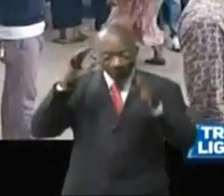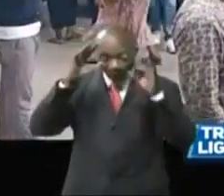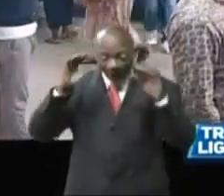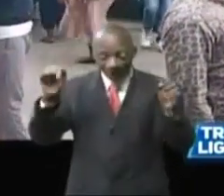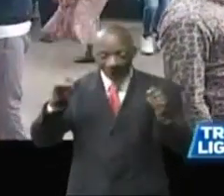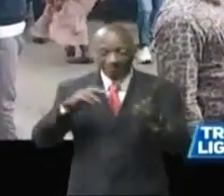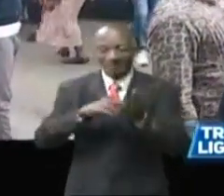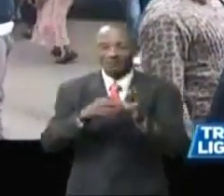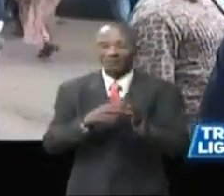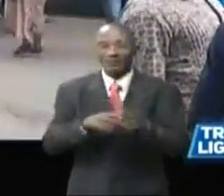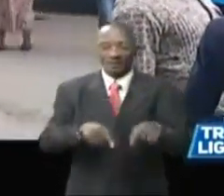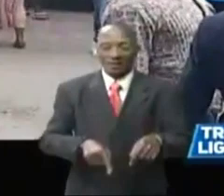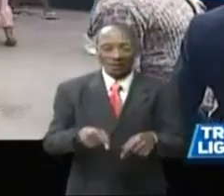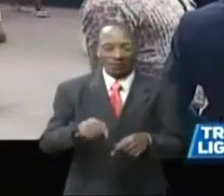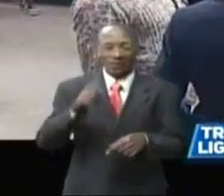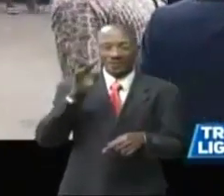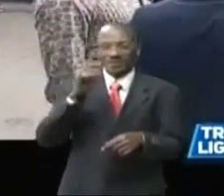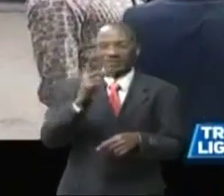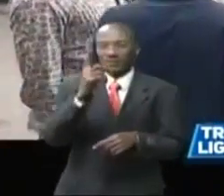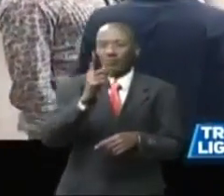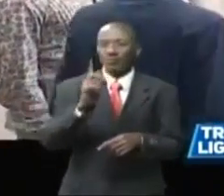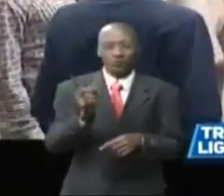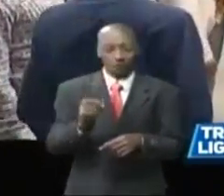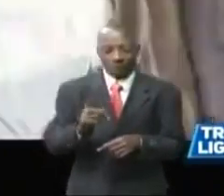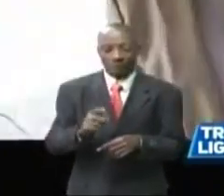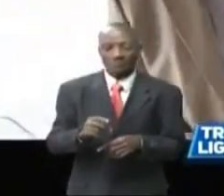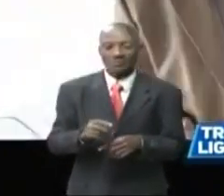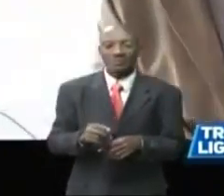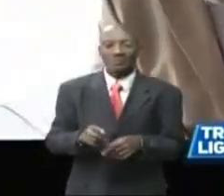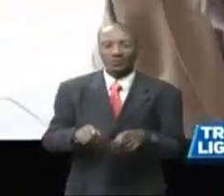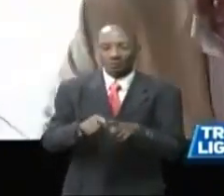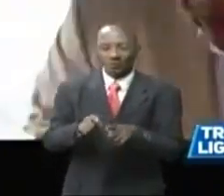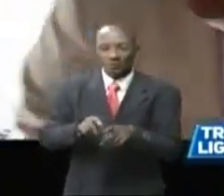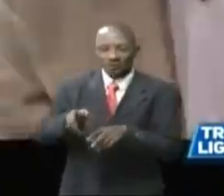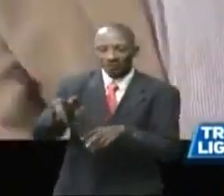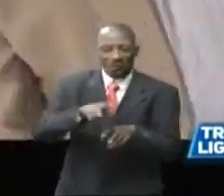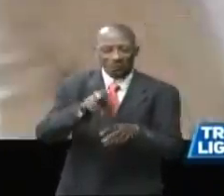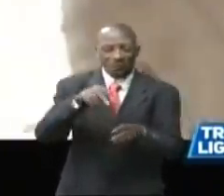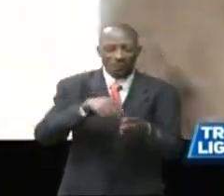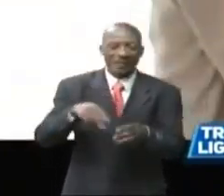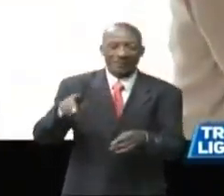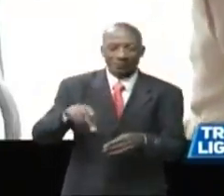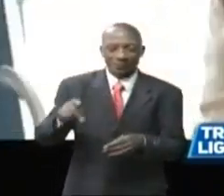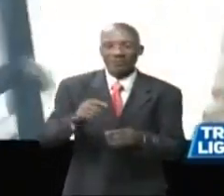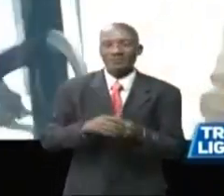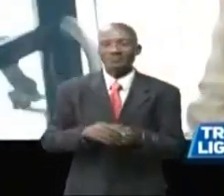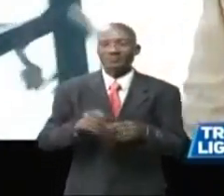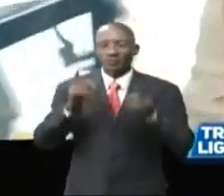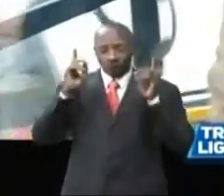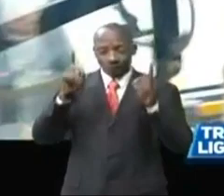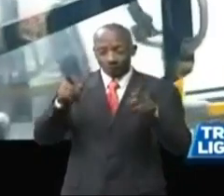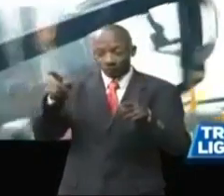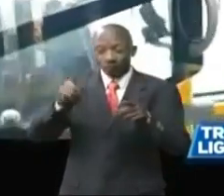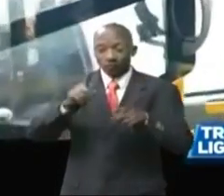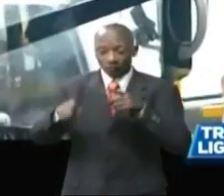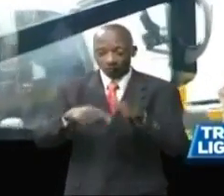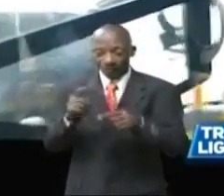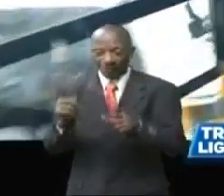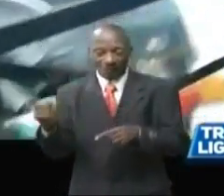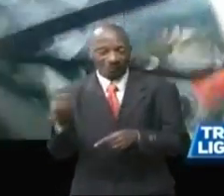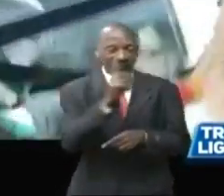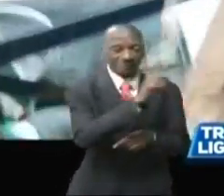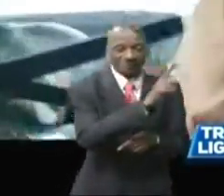qui partira de Sainte-Thérèse pour l'université de Kinshasa. Et la ligne Petro-Congo,